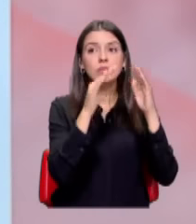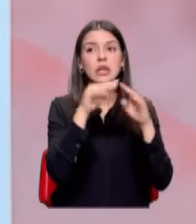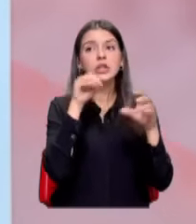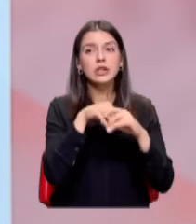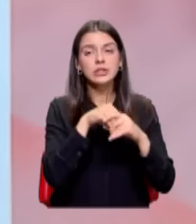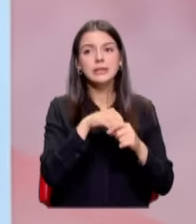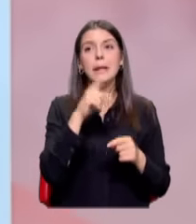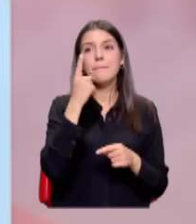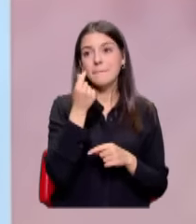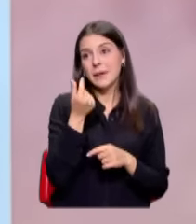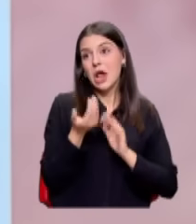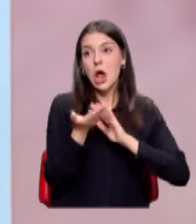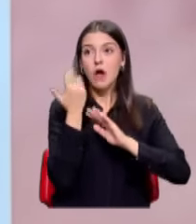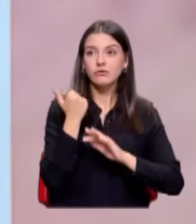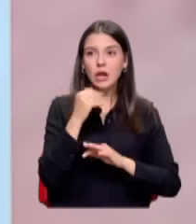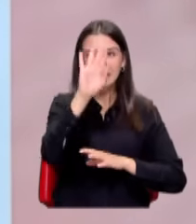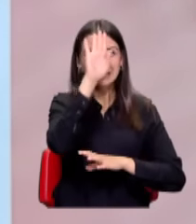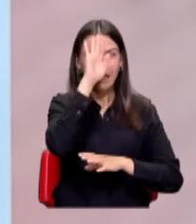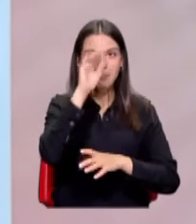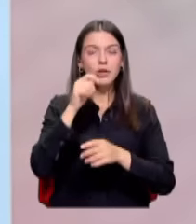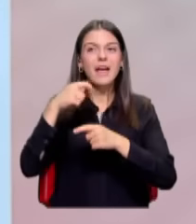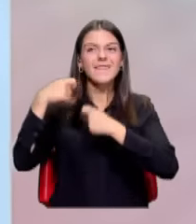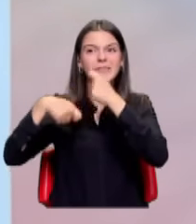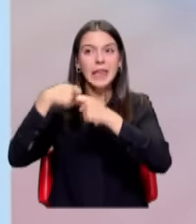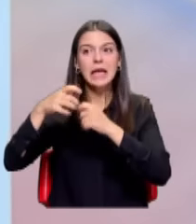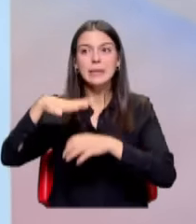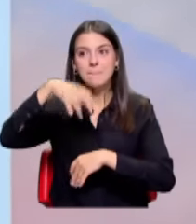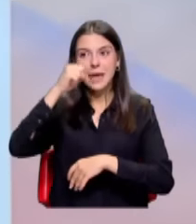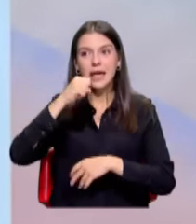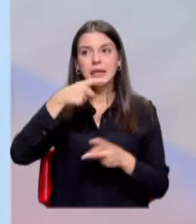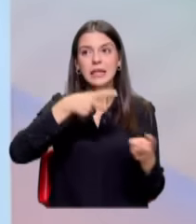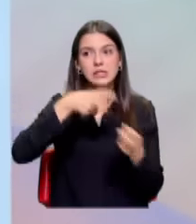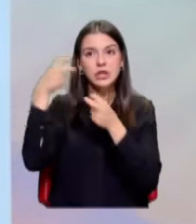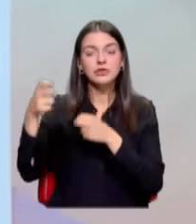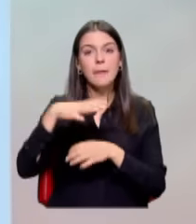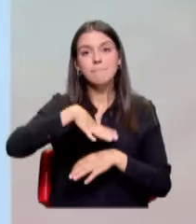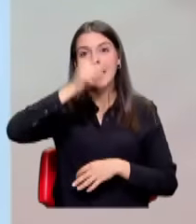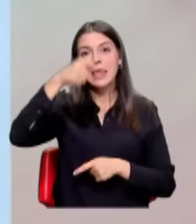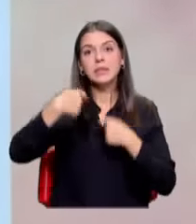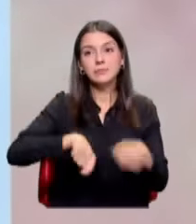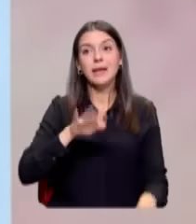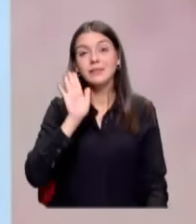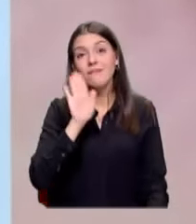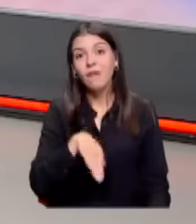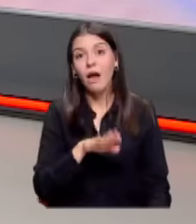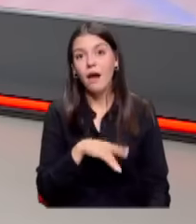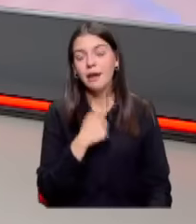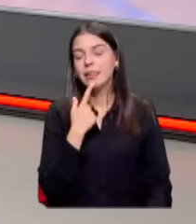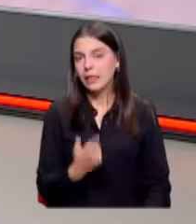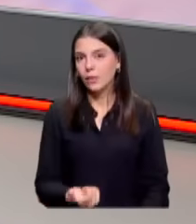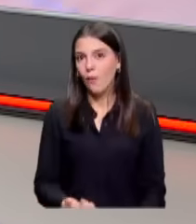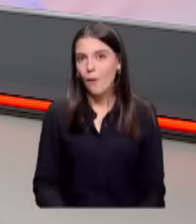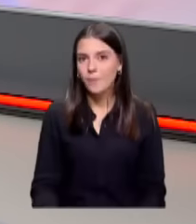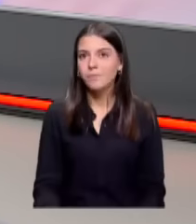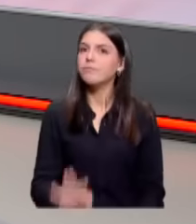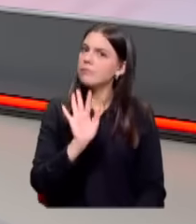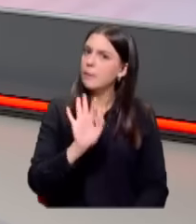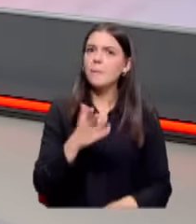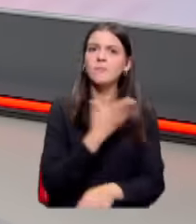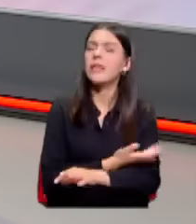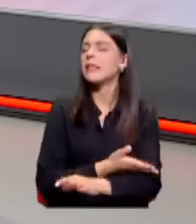arasında bir süre önce İstanbul Finans Merkezi'ne taşınan Merkez Bankası da var deniyor. Peki vatandaş